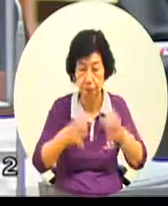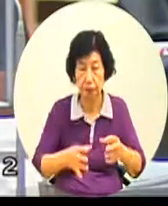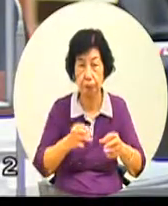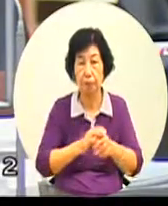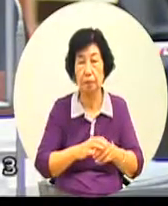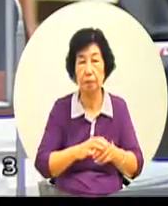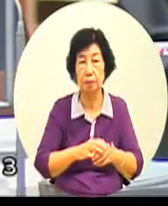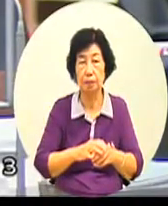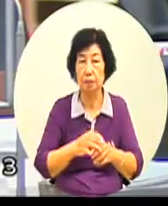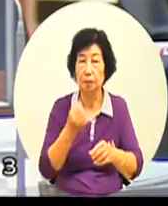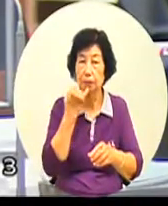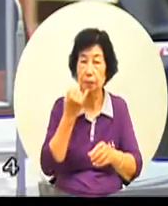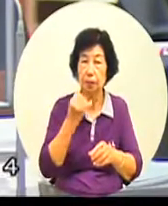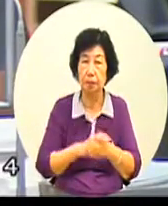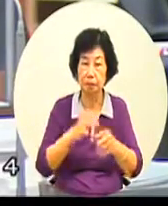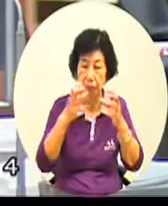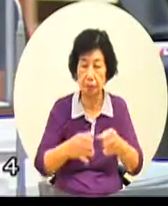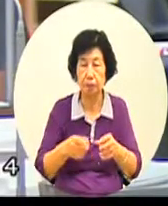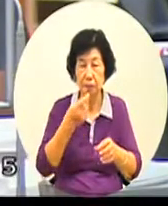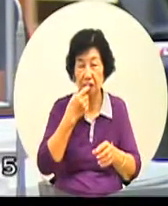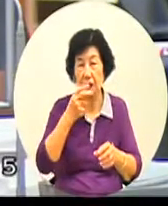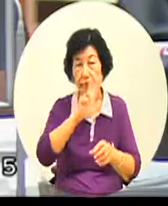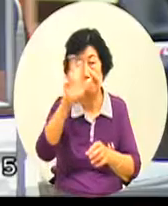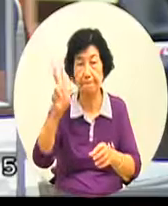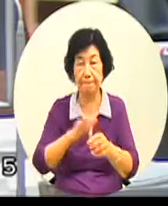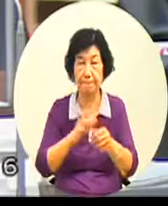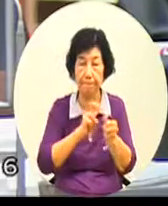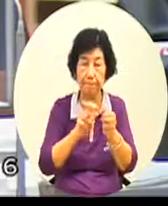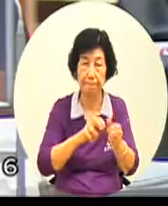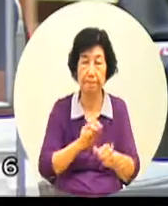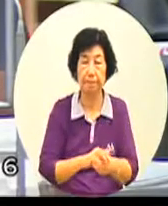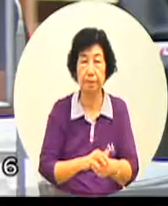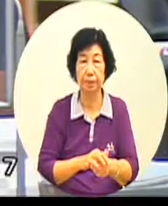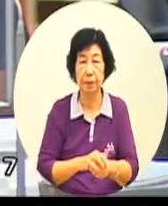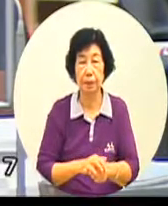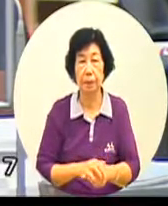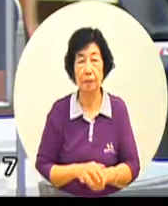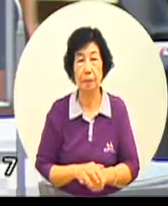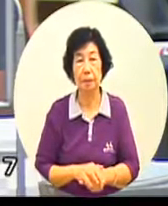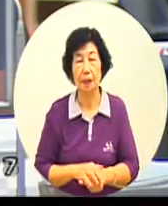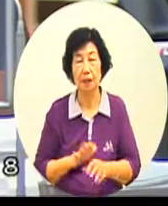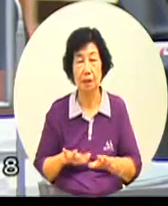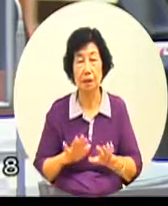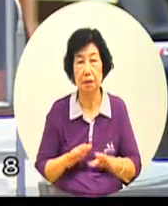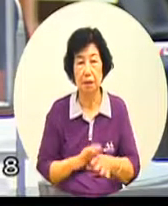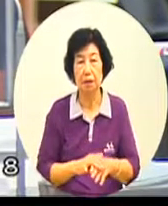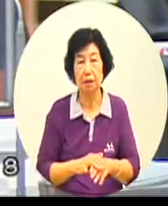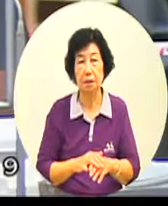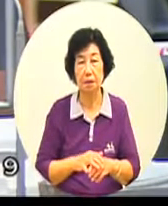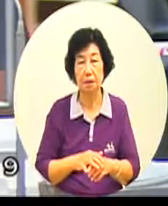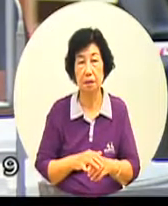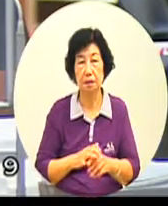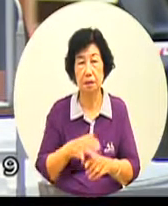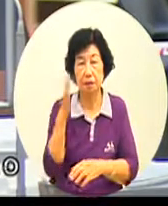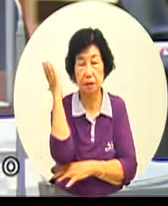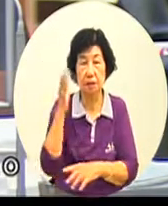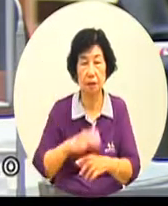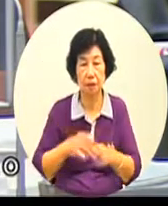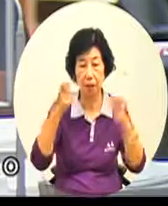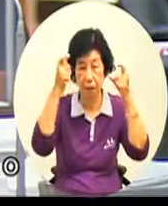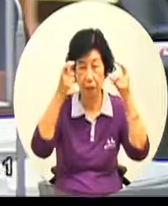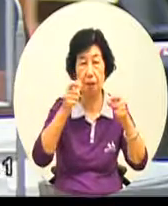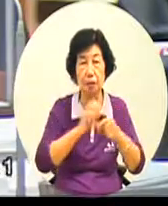哈，因为这一次啊哈。我去参访的是跟高雄医学院的一个部分